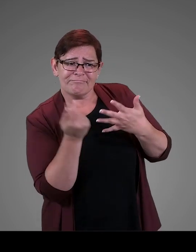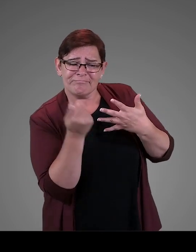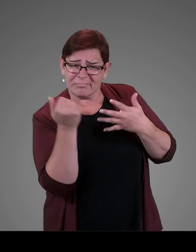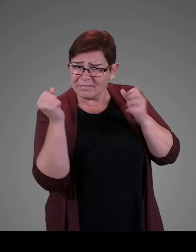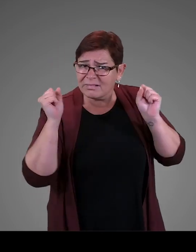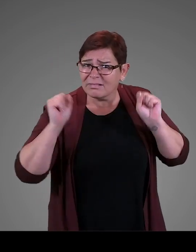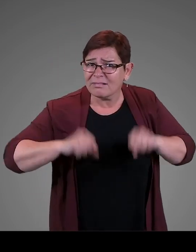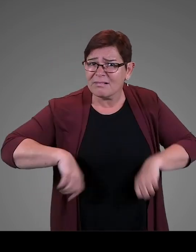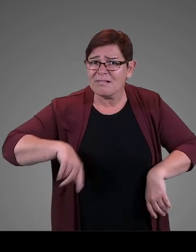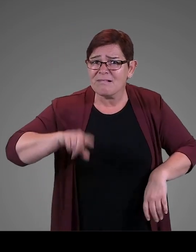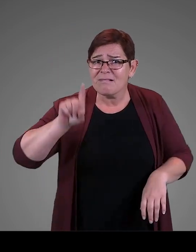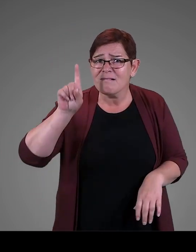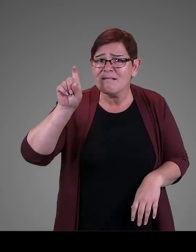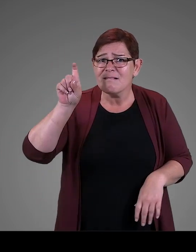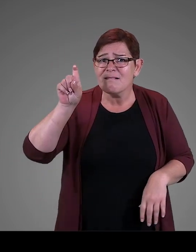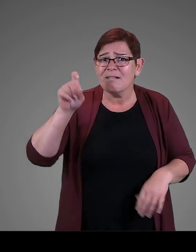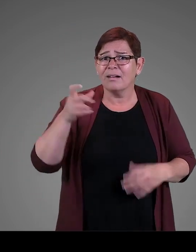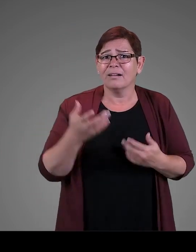tenir?